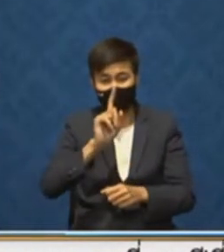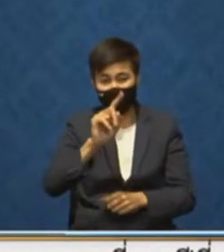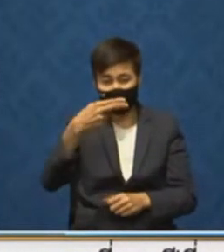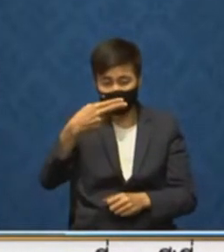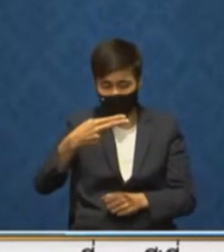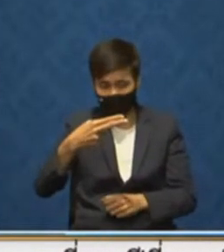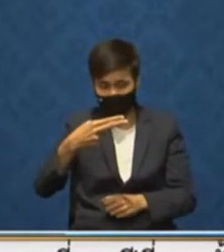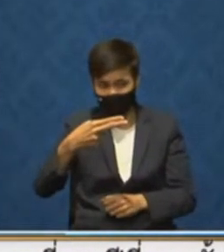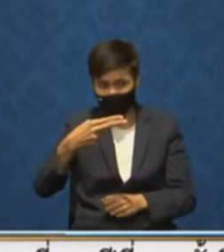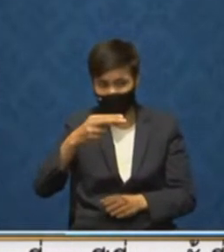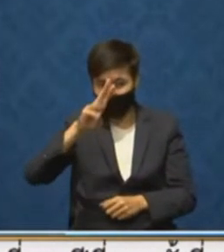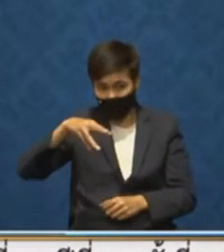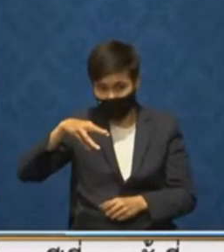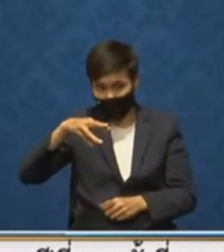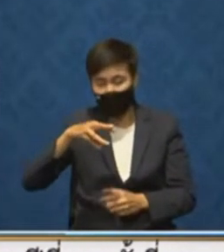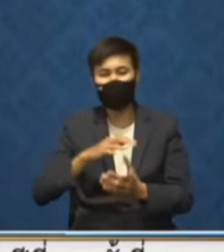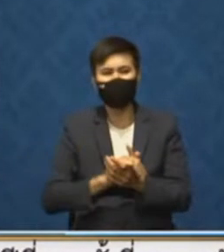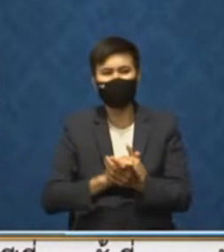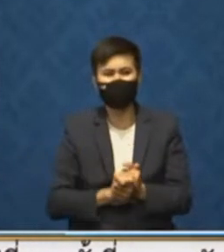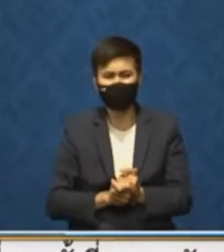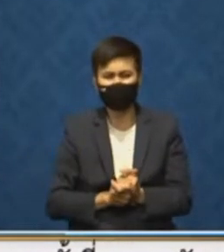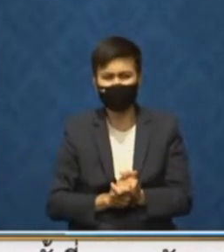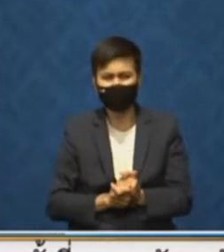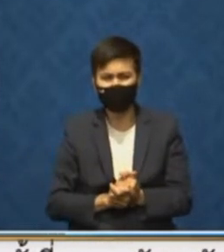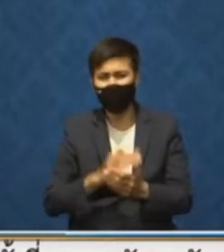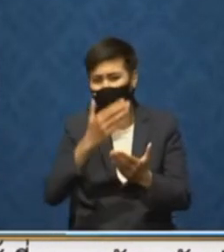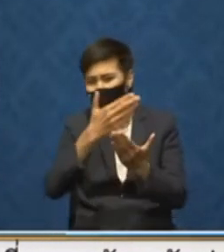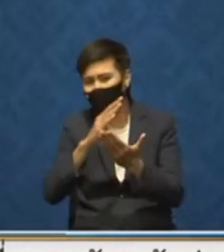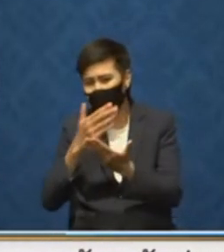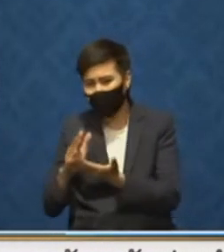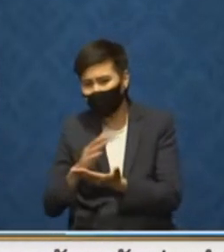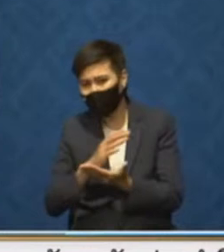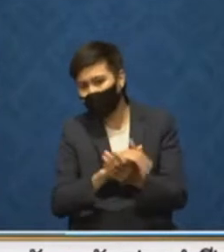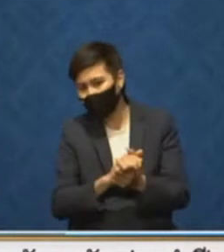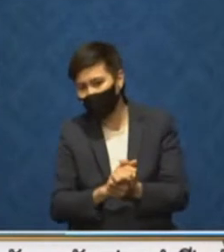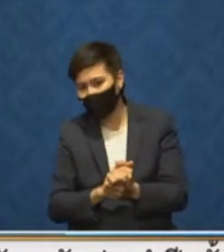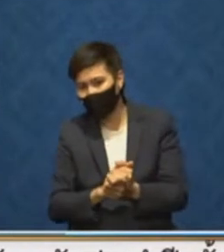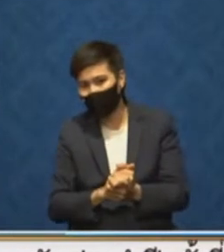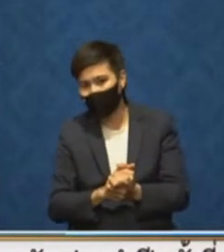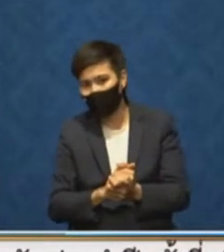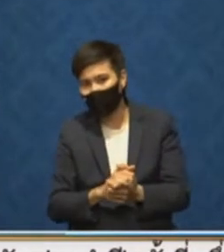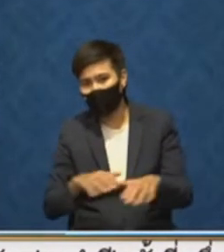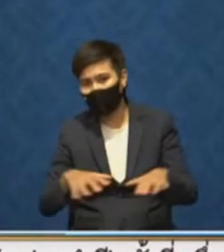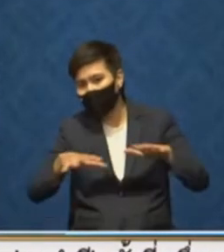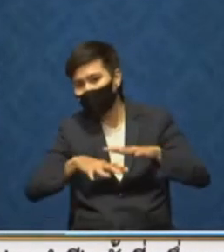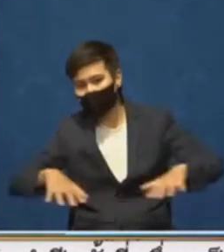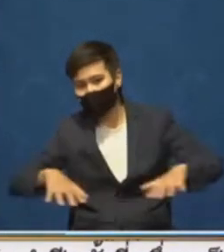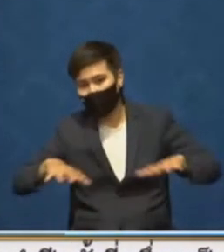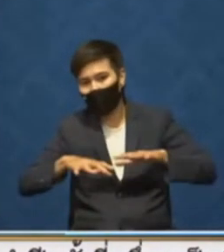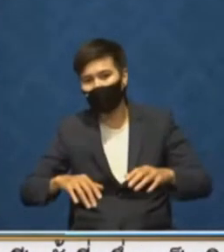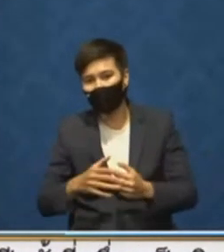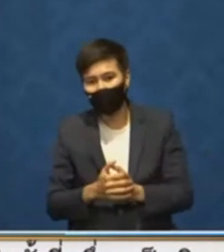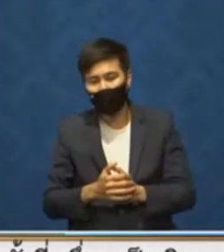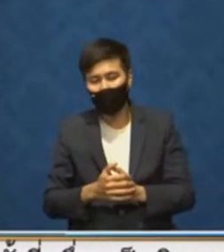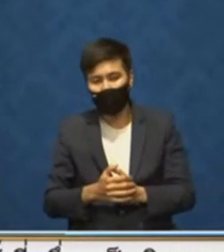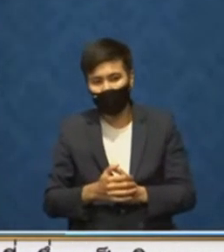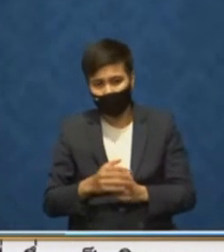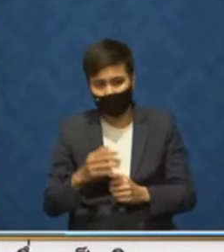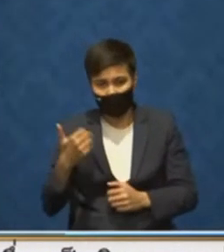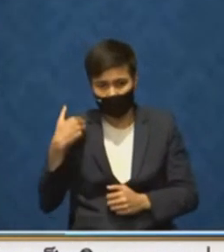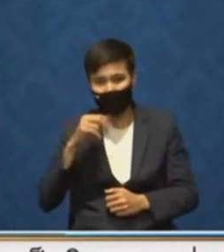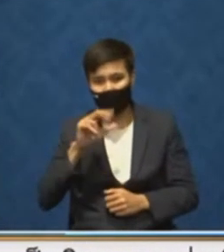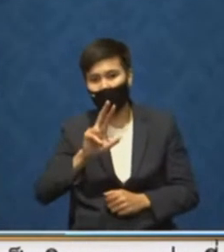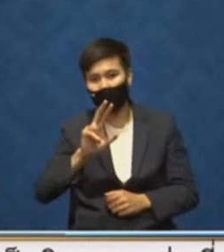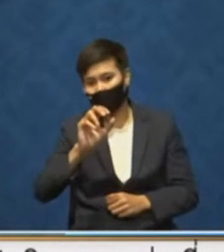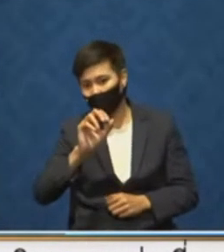แล้วได้ผลตอบทางกลับในรูปแบบส่วนแบ่งรายได้และภาษีภาครัฐจากคุณทำพื้นฐานเจ้าก็เร็วสูง 3อินทรืมากกว่า 3แสน